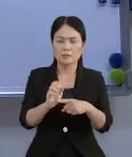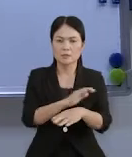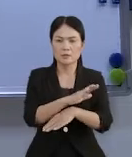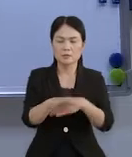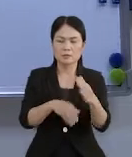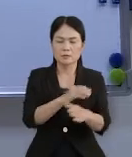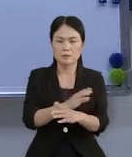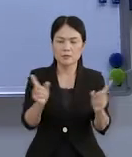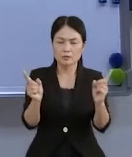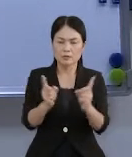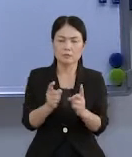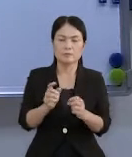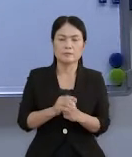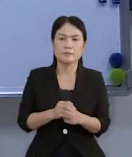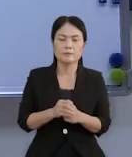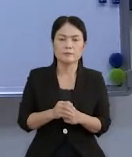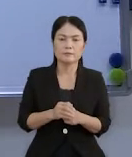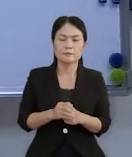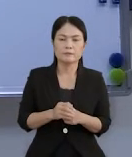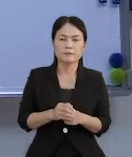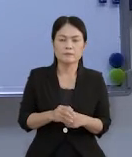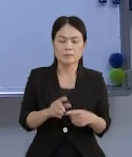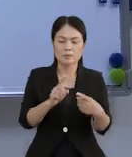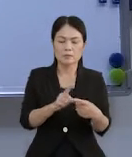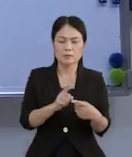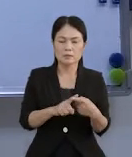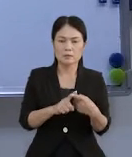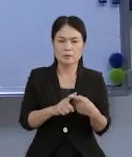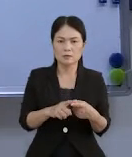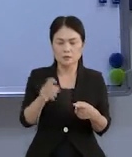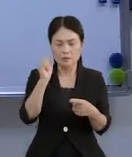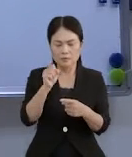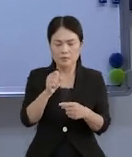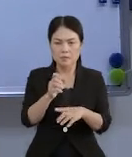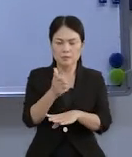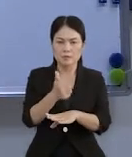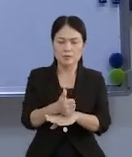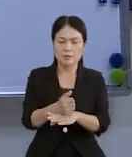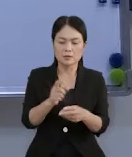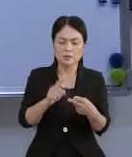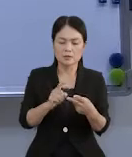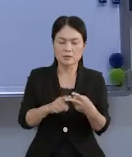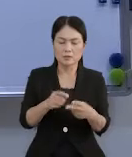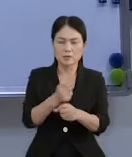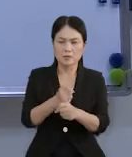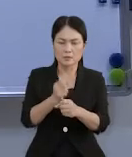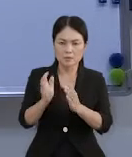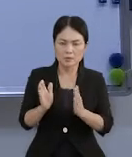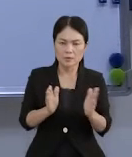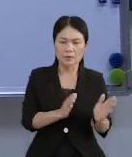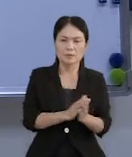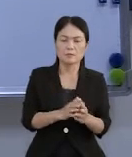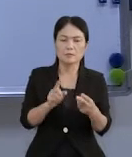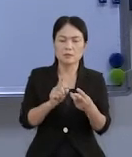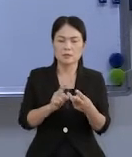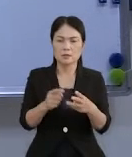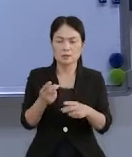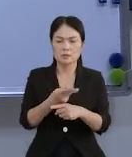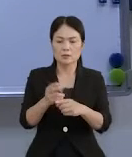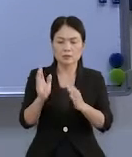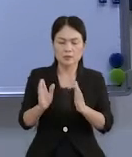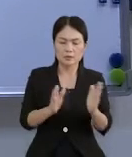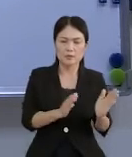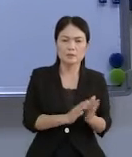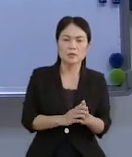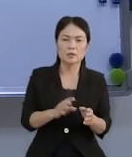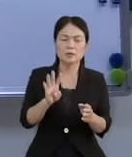đại côn nâng chụp nè chân tì mũi cứ trời dồi bật hiến tì pi dương trời phơi phản cá tì bay trời ăn vọt phản